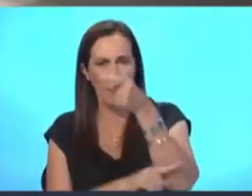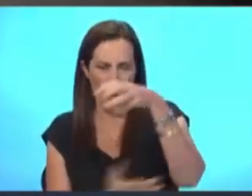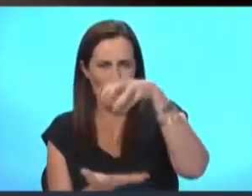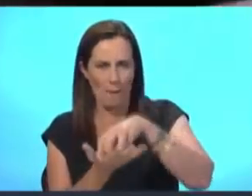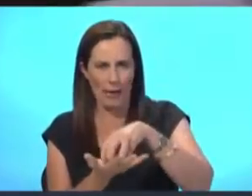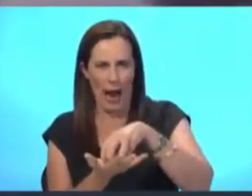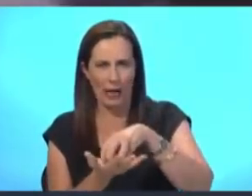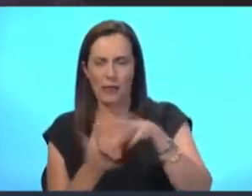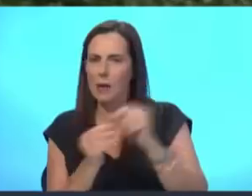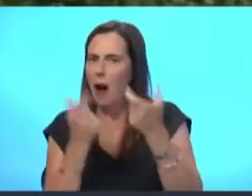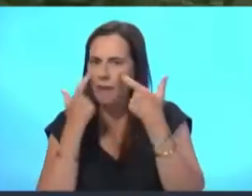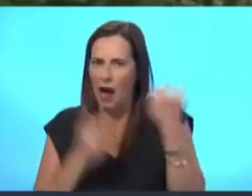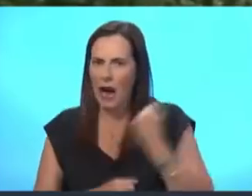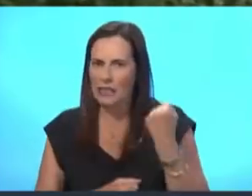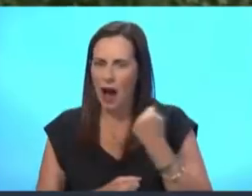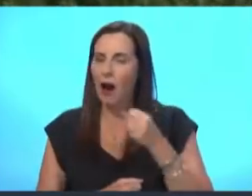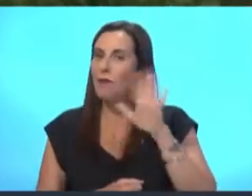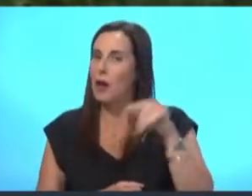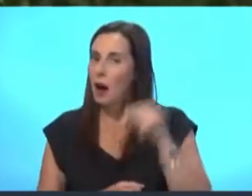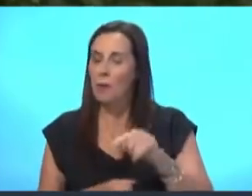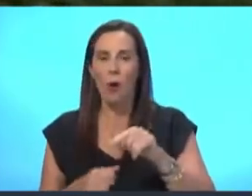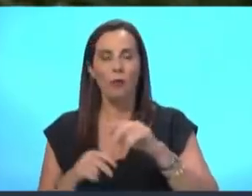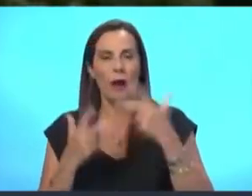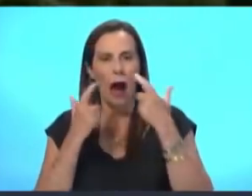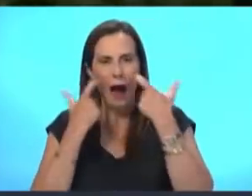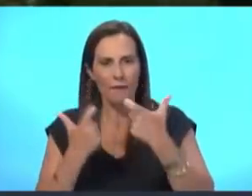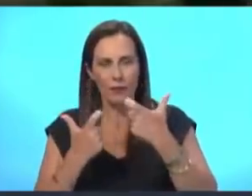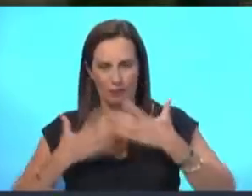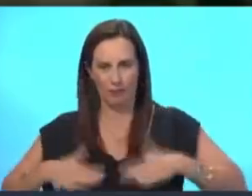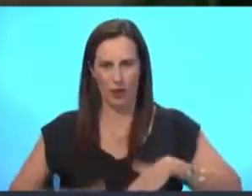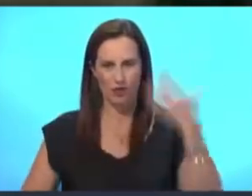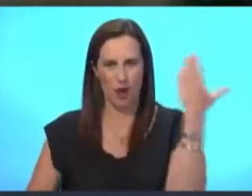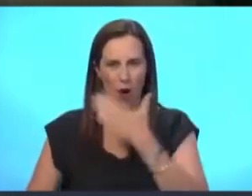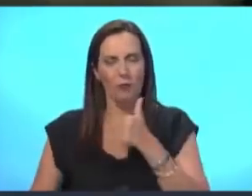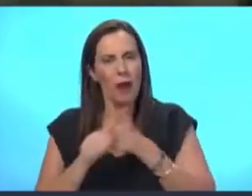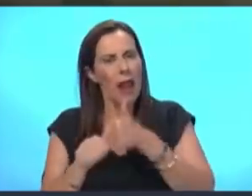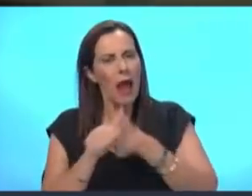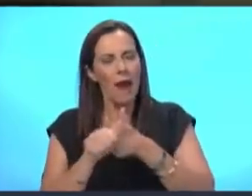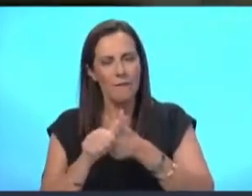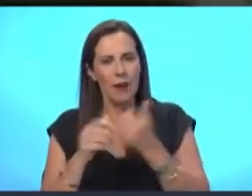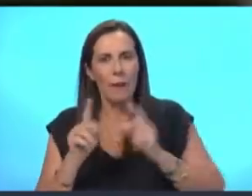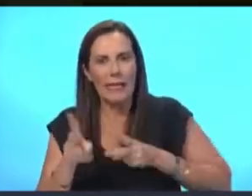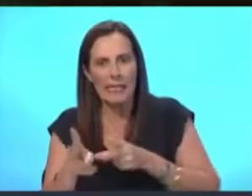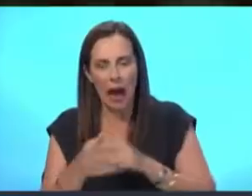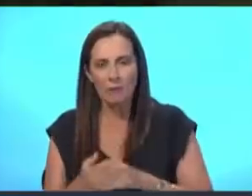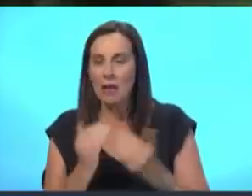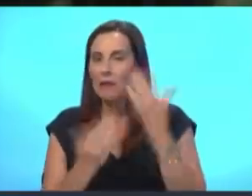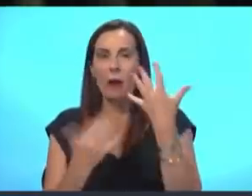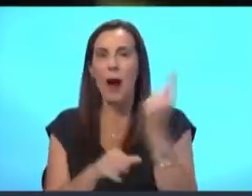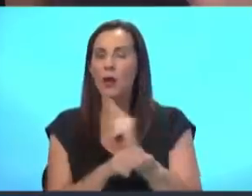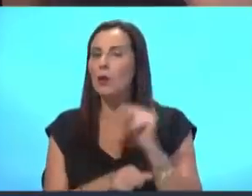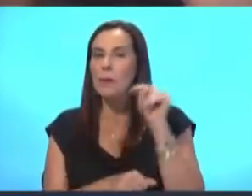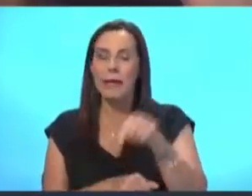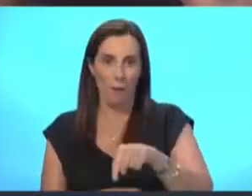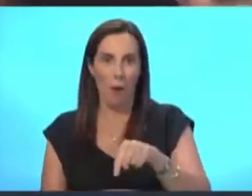סינגפור, תחת הבטחה כבדה, וגם כאן צוות המאבטחים בחליפות השחורות מלווה את הלימוזינה בריצה. לפני כמה דקות הגיע